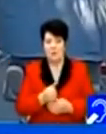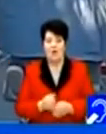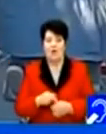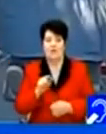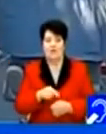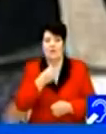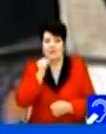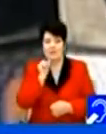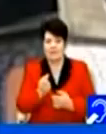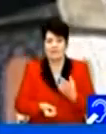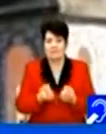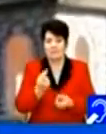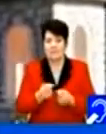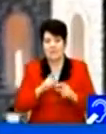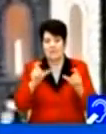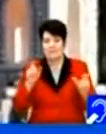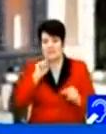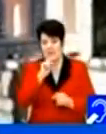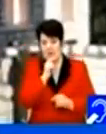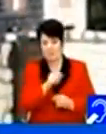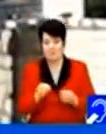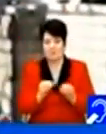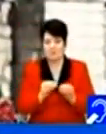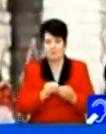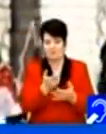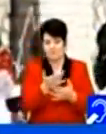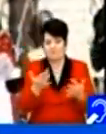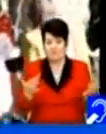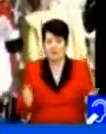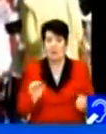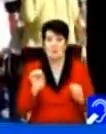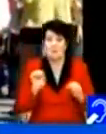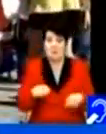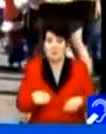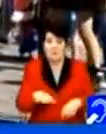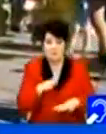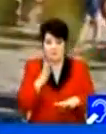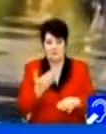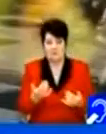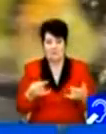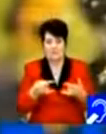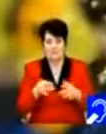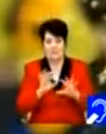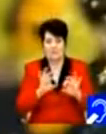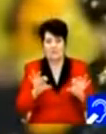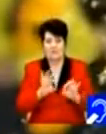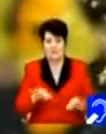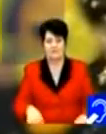apărut ca din senin un agent economic cu zeci de decorațiuni de iarnă. Cum a fost posibil așa ceva, vă spunem în telejurnal.